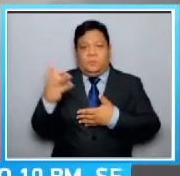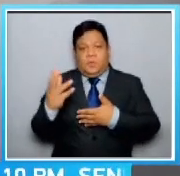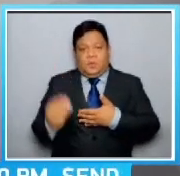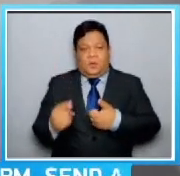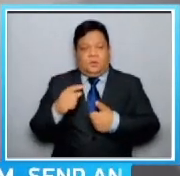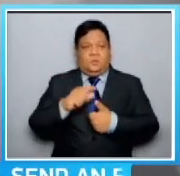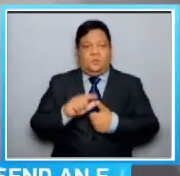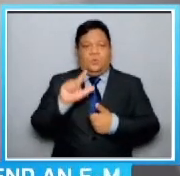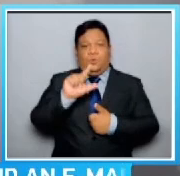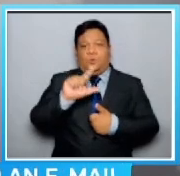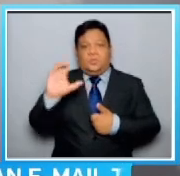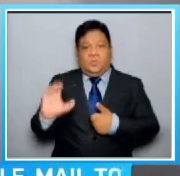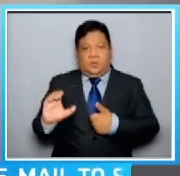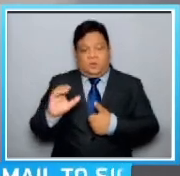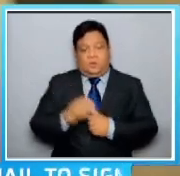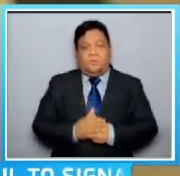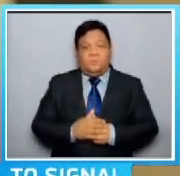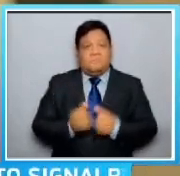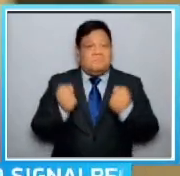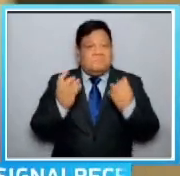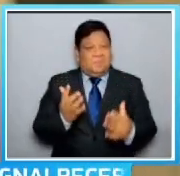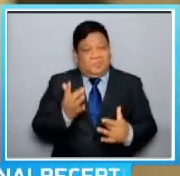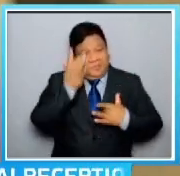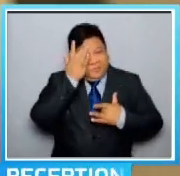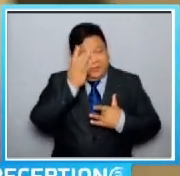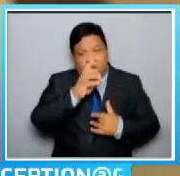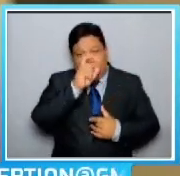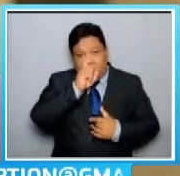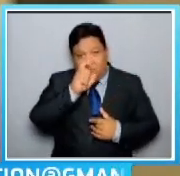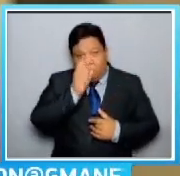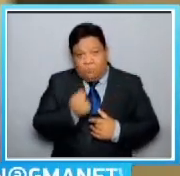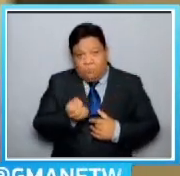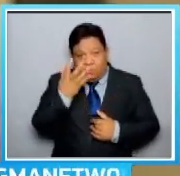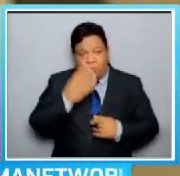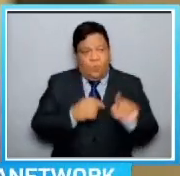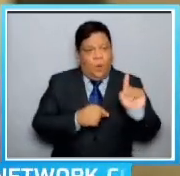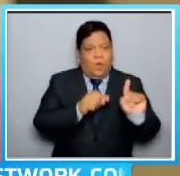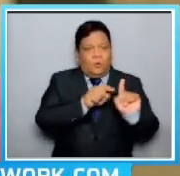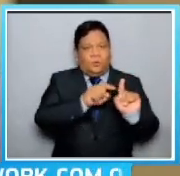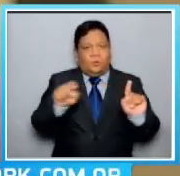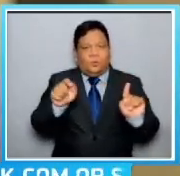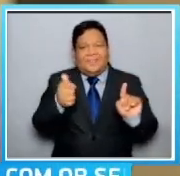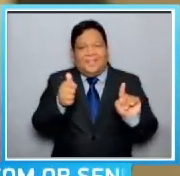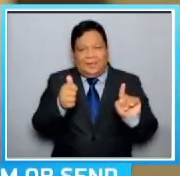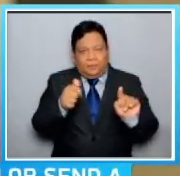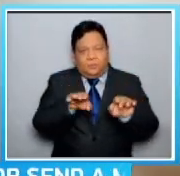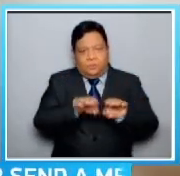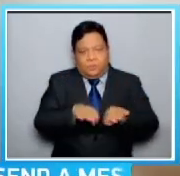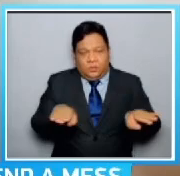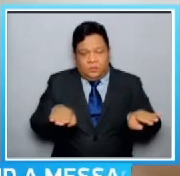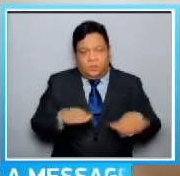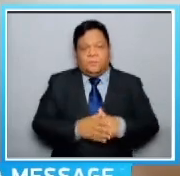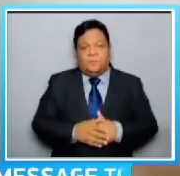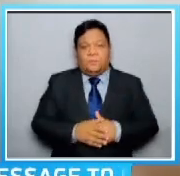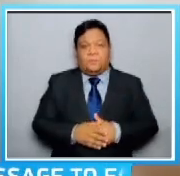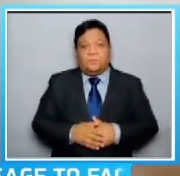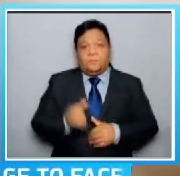sa mga nagkasakit mga batang edad, 1 hanggang 10 taong gulang, 22 po ang